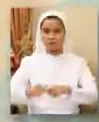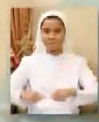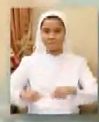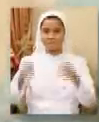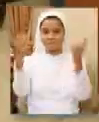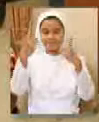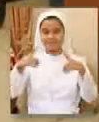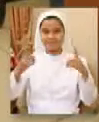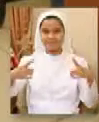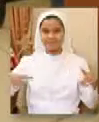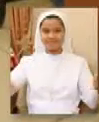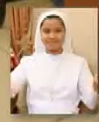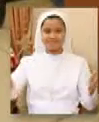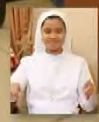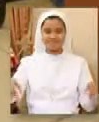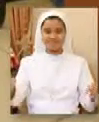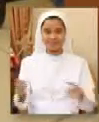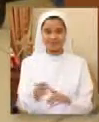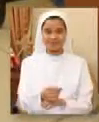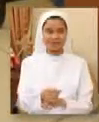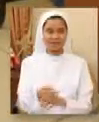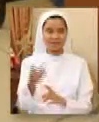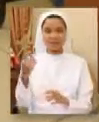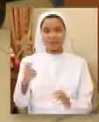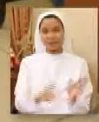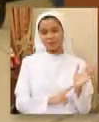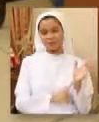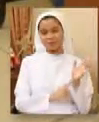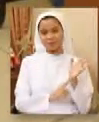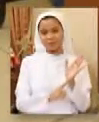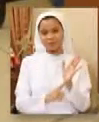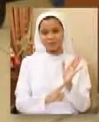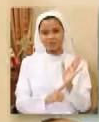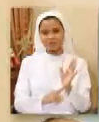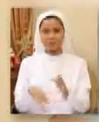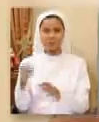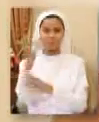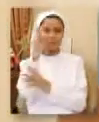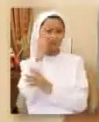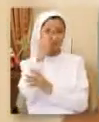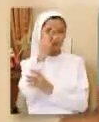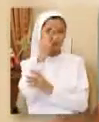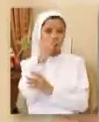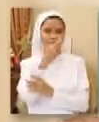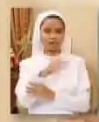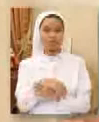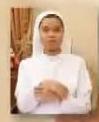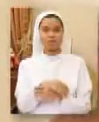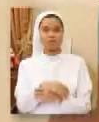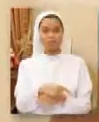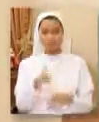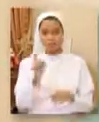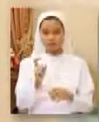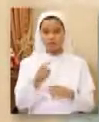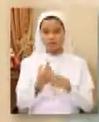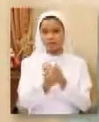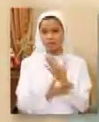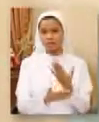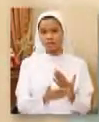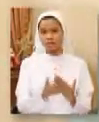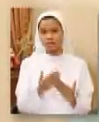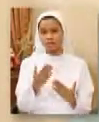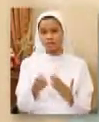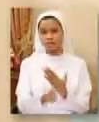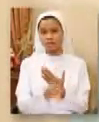yung sultana. Kasi mayroong tili. Yes. May tinik eh, di ba? Hindi naman. Hindi, dapat be simple. At